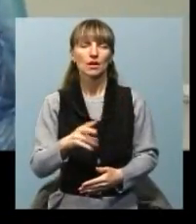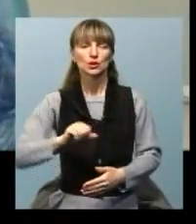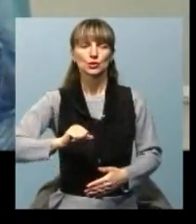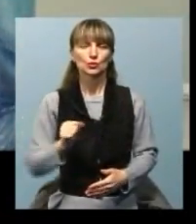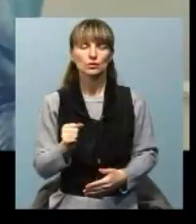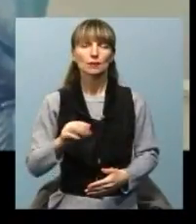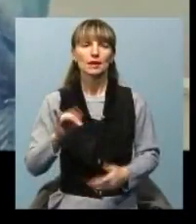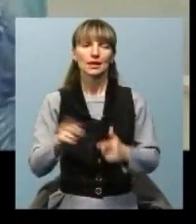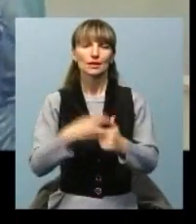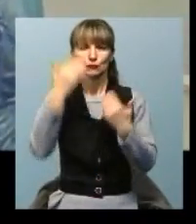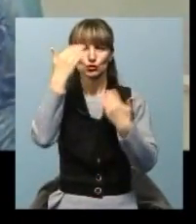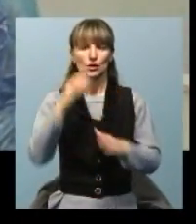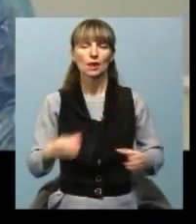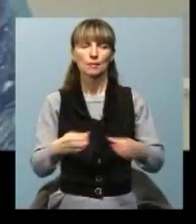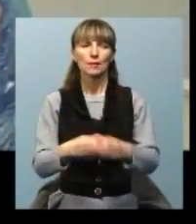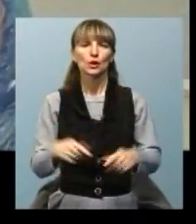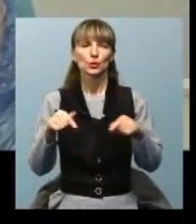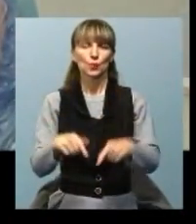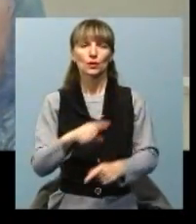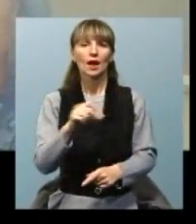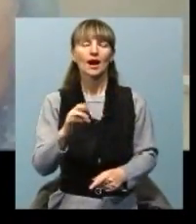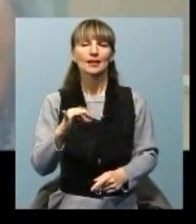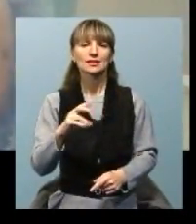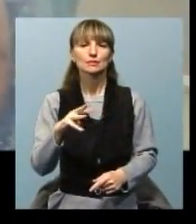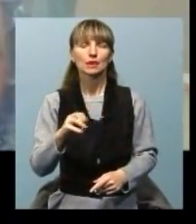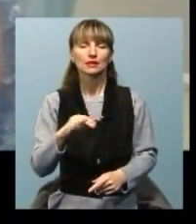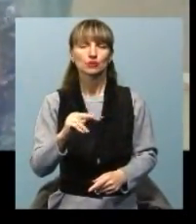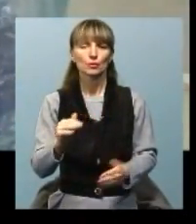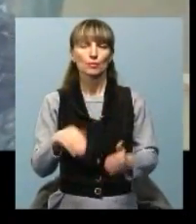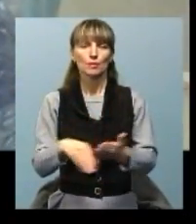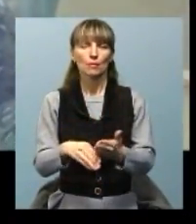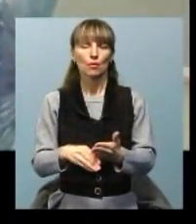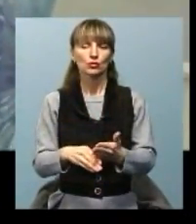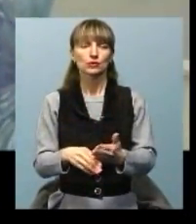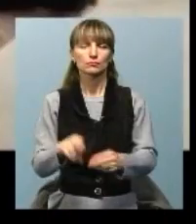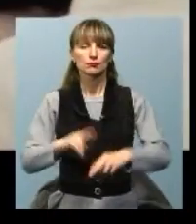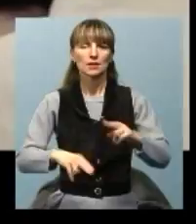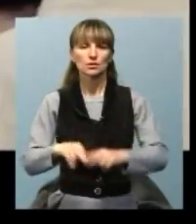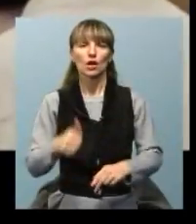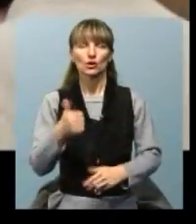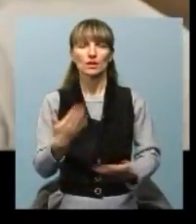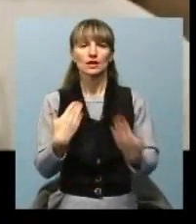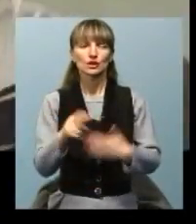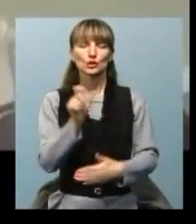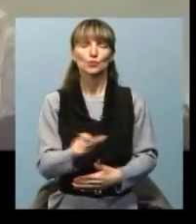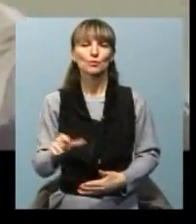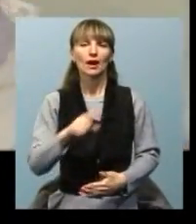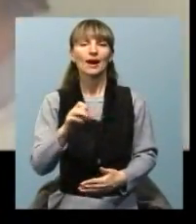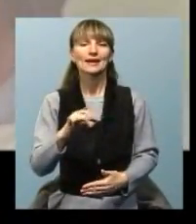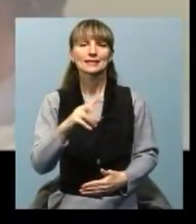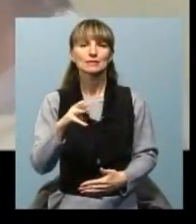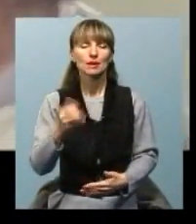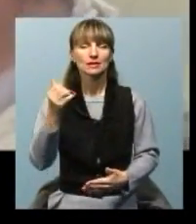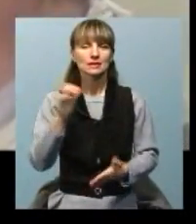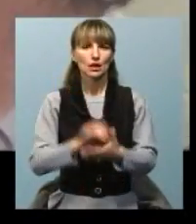або у незнайомій компанії. Тут харизматичність допоможе побудувати також гарні стосунки з людьми. Харизма знайома з давніх